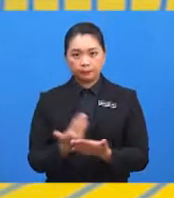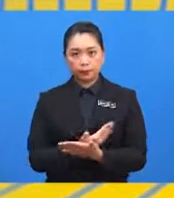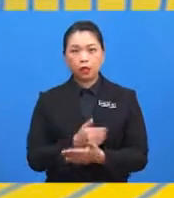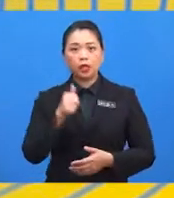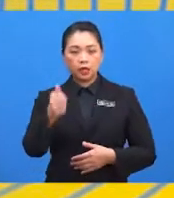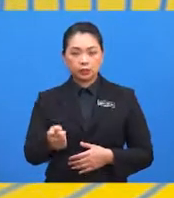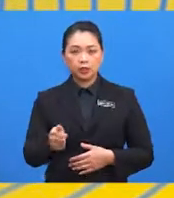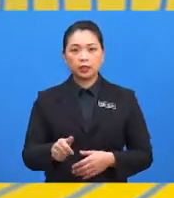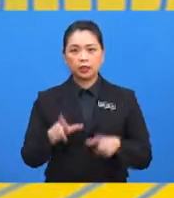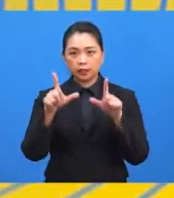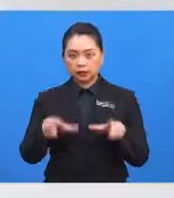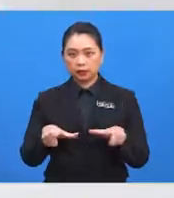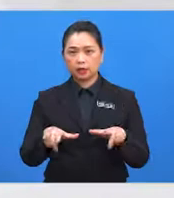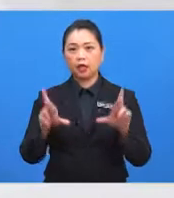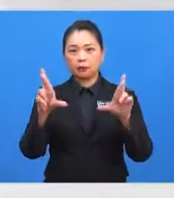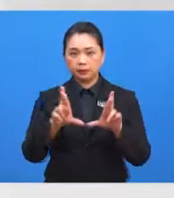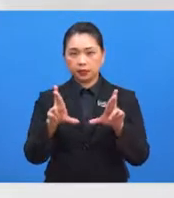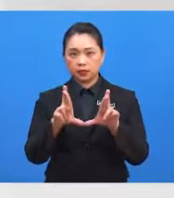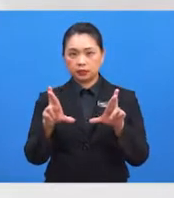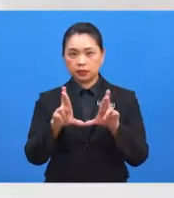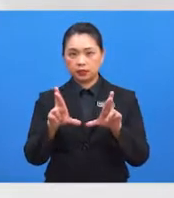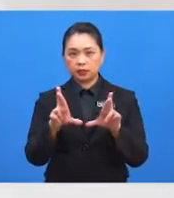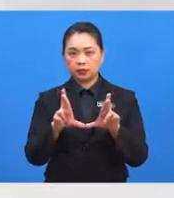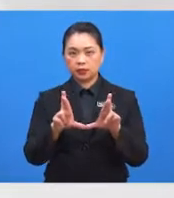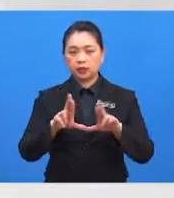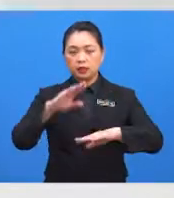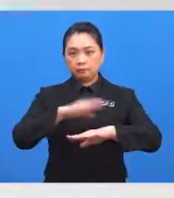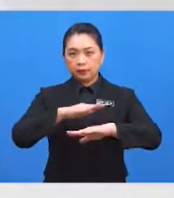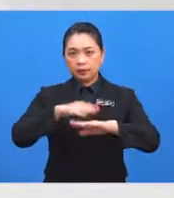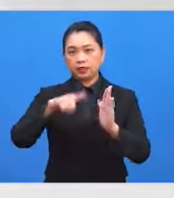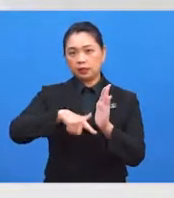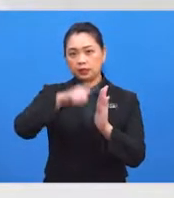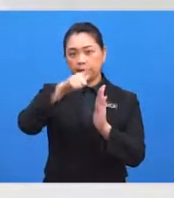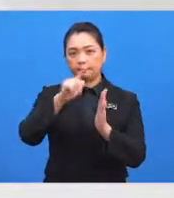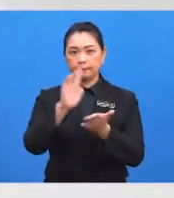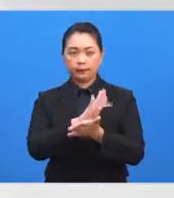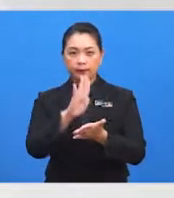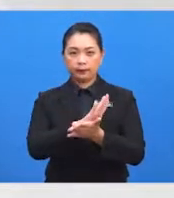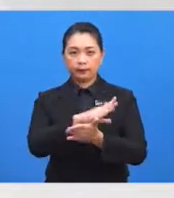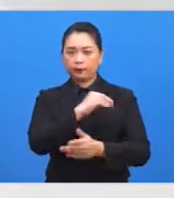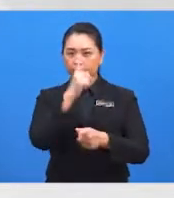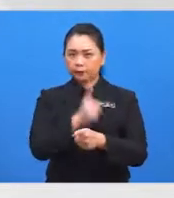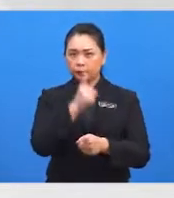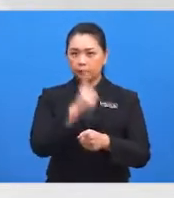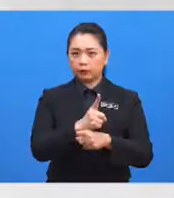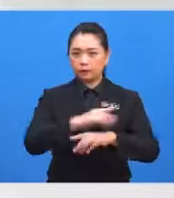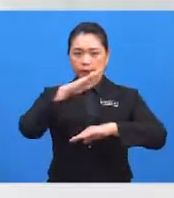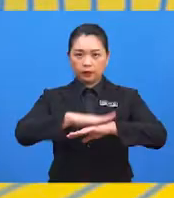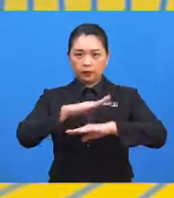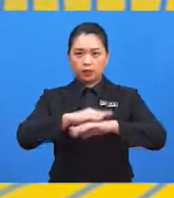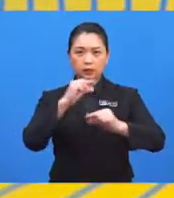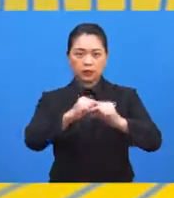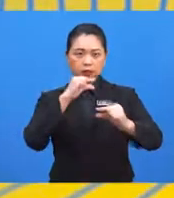anda meletakkan pembaris pada lebihan kertas dan betul-betul di atas garisan crop